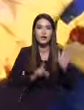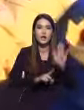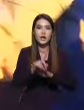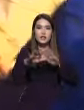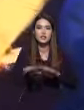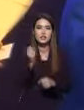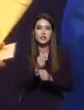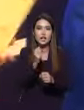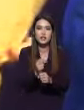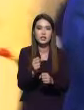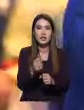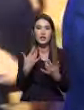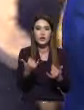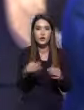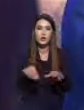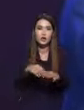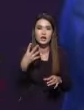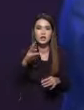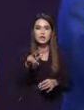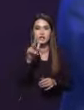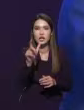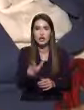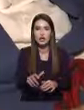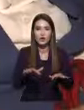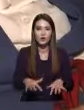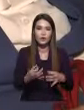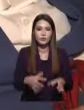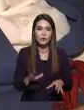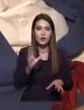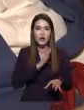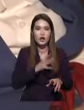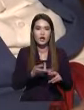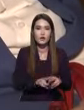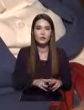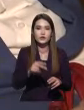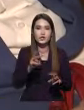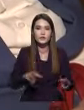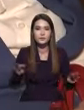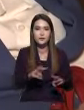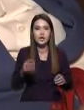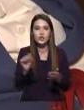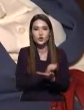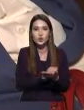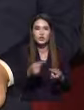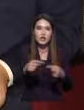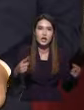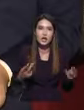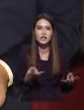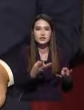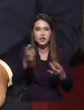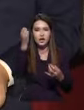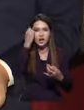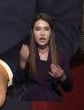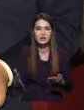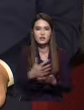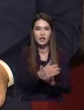ғана қызметкер болған, қазір 48 адам еңбек етеді. Бір ғасырлық тарихы бар мекеме мәдени тарихи құнды құжаттарды сақтау, есепке алу, жинақтау